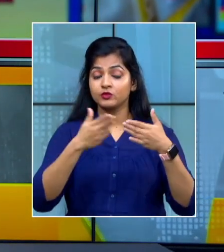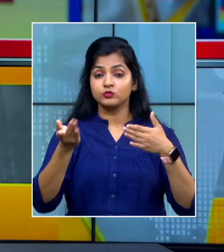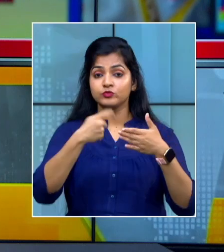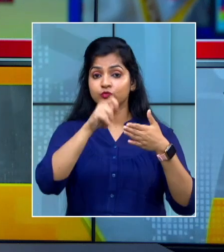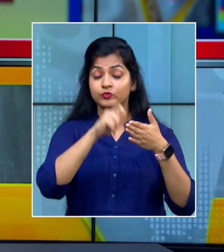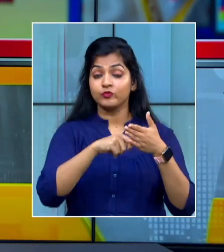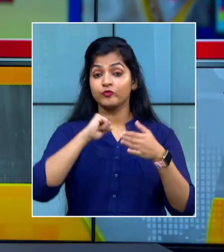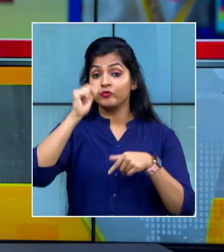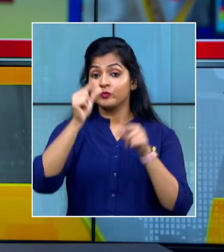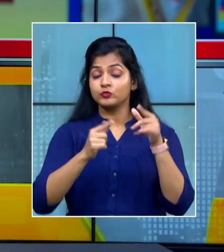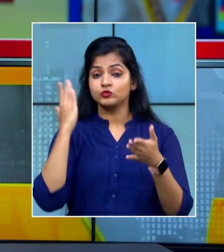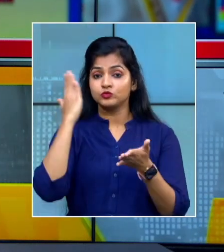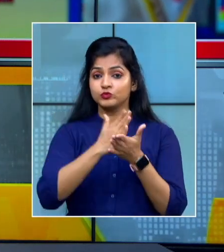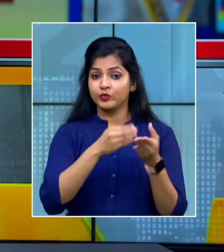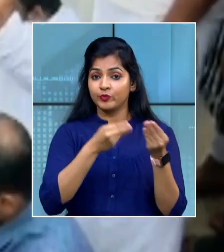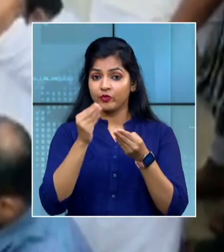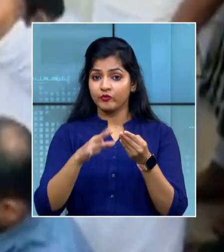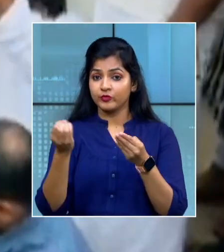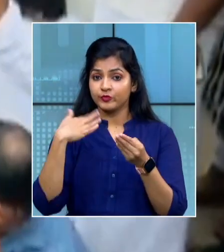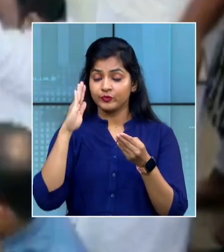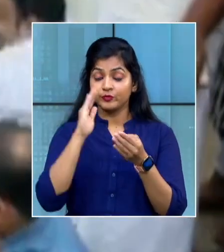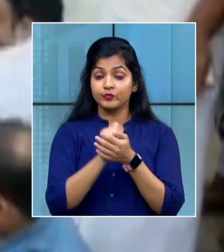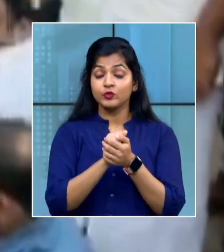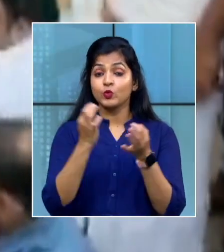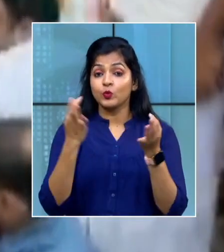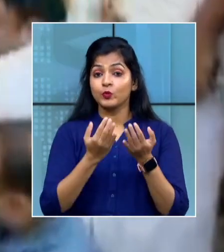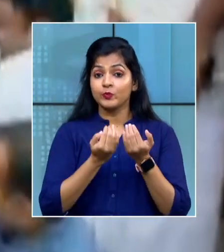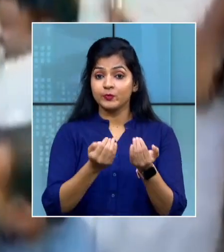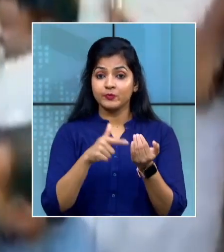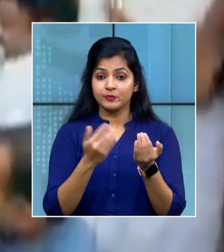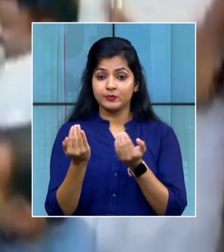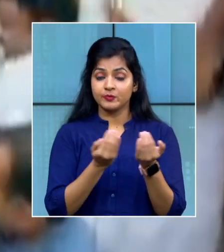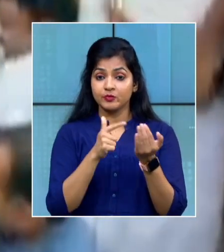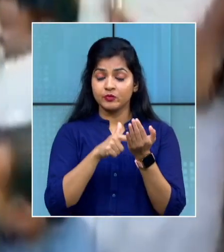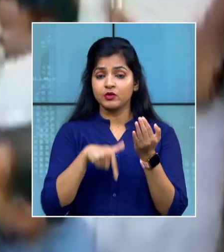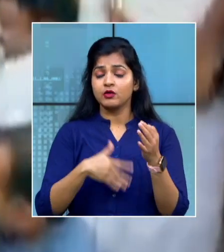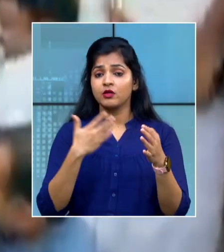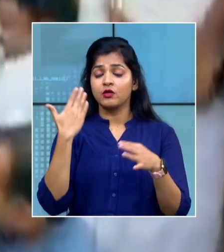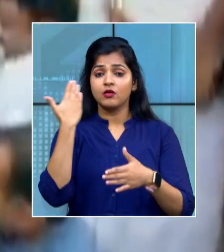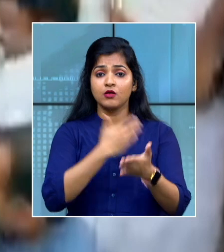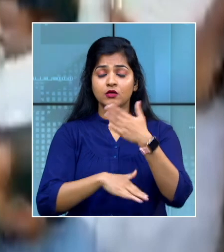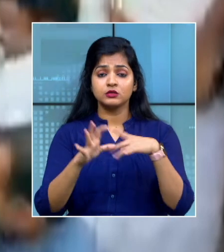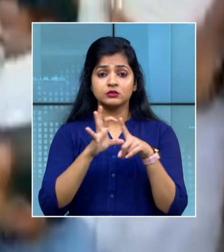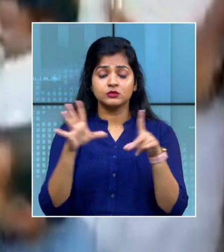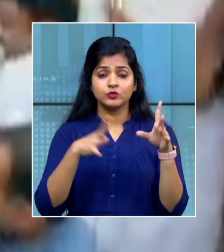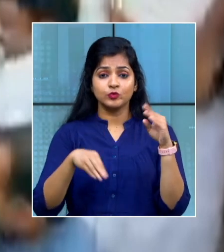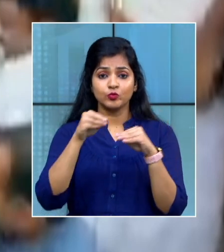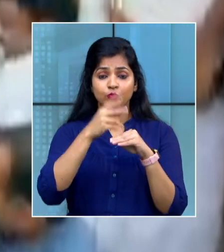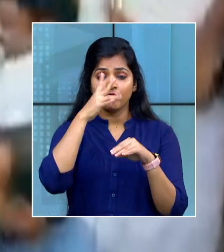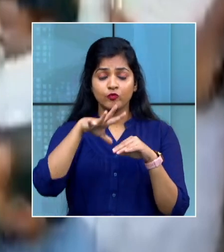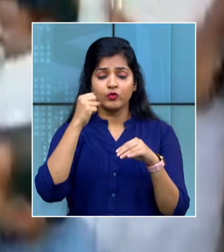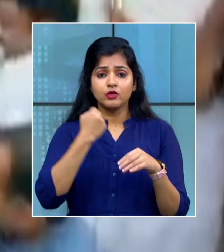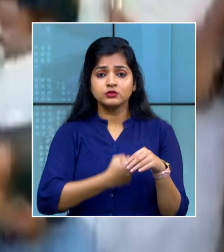പ്രതിഷേധക്കാരെ തടഞ്ഞിട്ടുണ്ട് എന്നുള്ളതാണ് വിവരം. നവജാത ശിശുവിന് ഗുരുതരമായ വൈകല്യം കണ്ടെത്തിയ സംഭവത്തിൽ ആണ് യൂത്ത് കോൺഗ്രസിന്റെ പ്രതിഷേധം നടക്കുന്നത്.